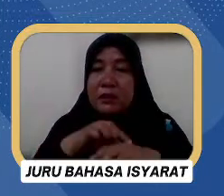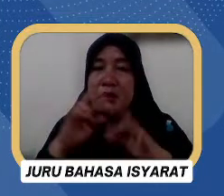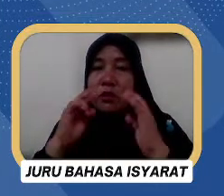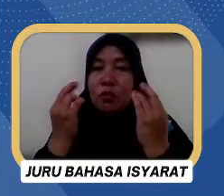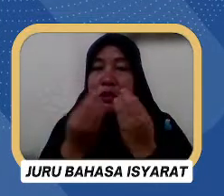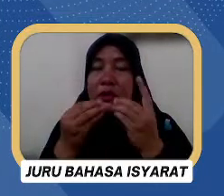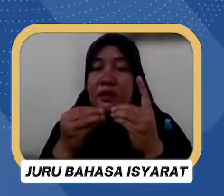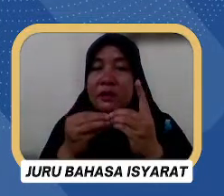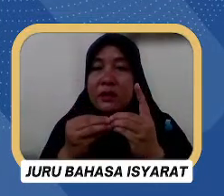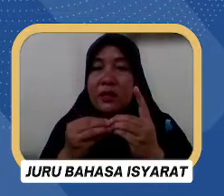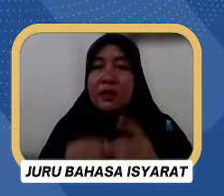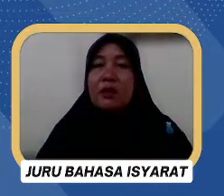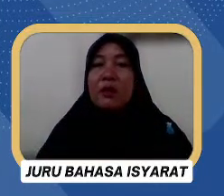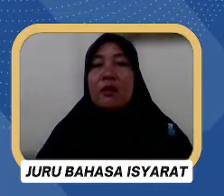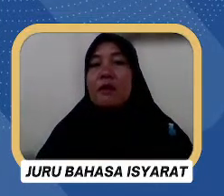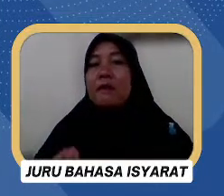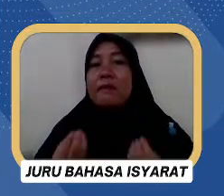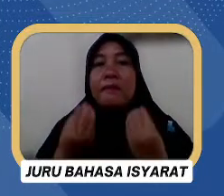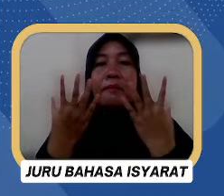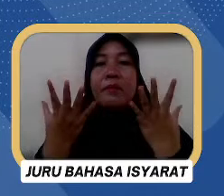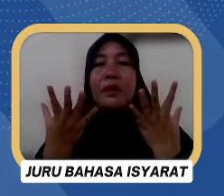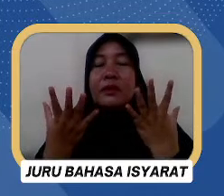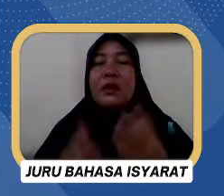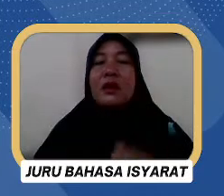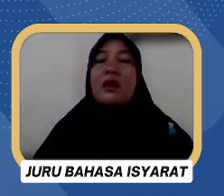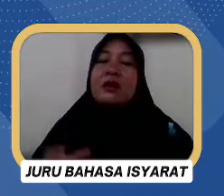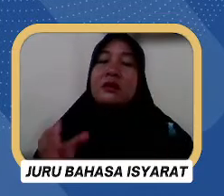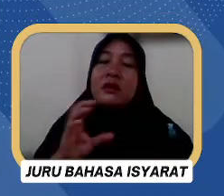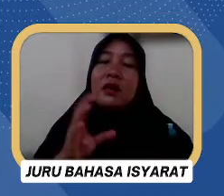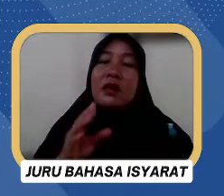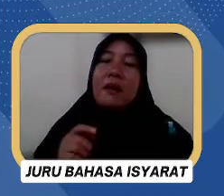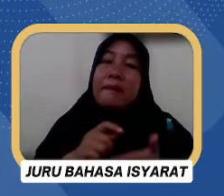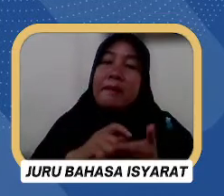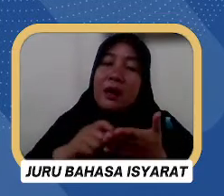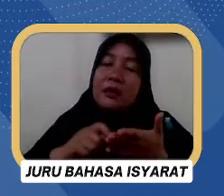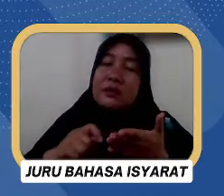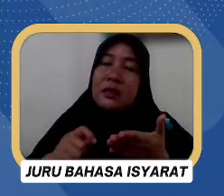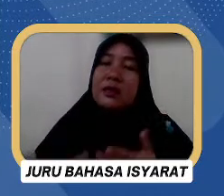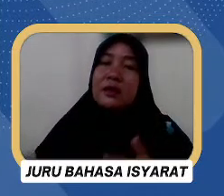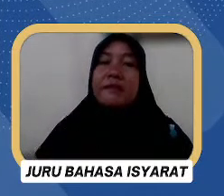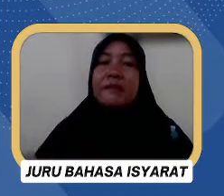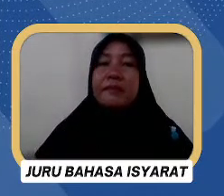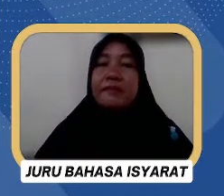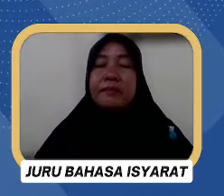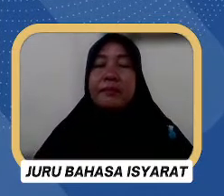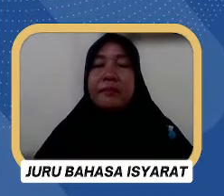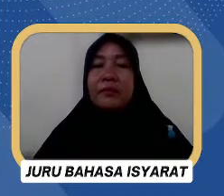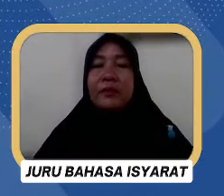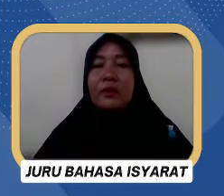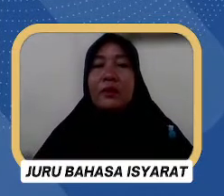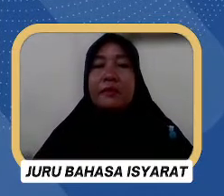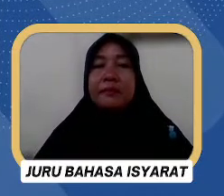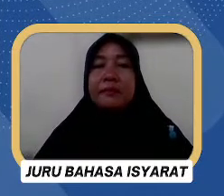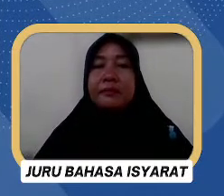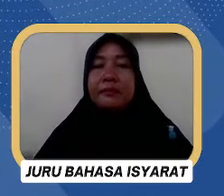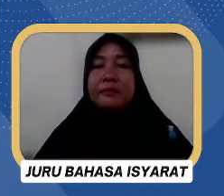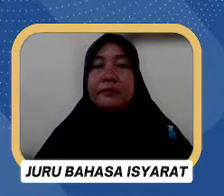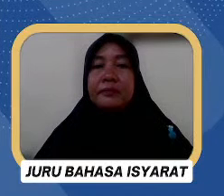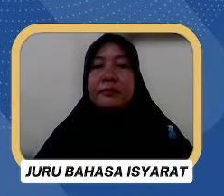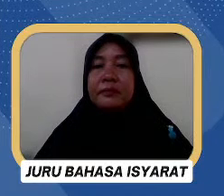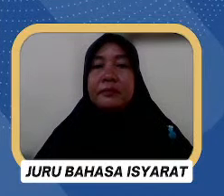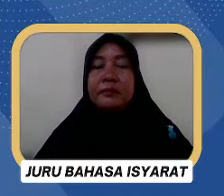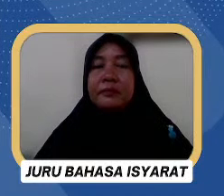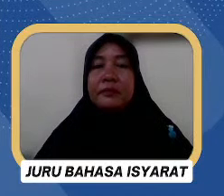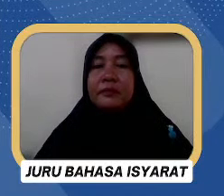digital, termasuk salah satunya itu adalah bagaimana proses belajar dan mengajar. Teman-teman di sini pasti saya yakin semuanya pengguna